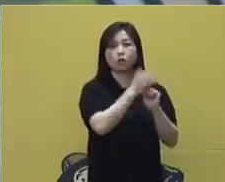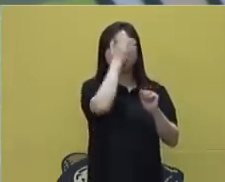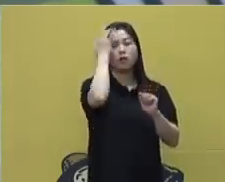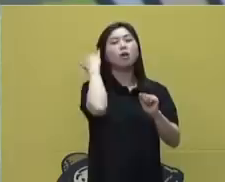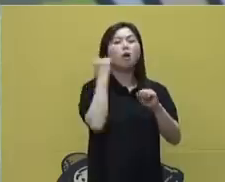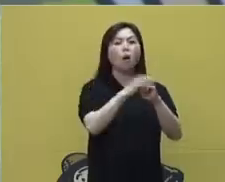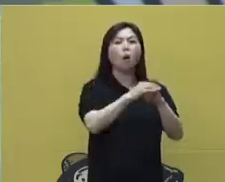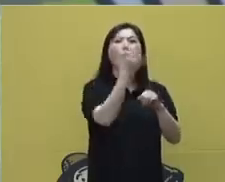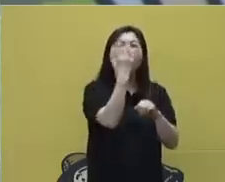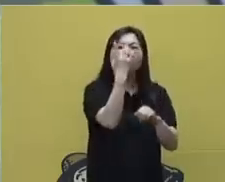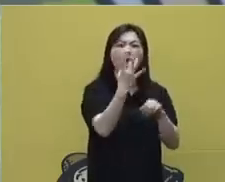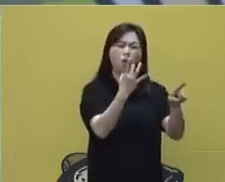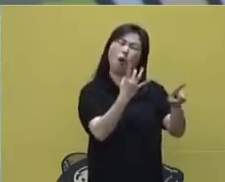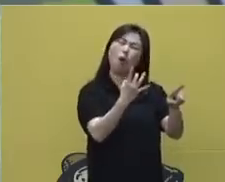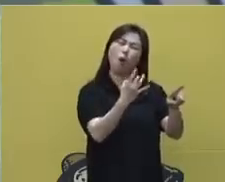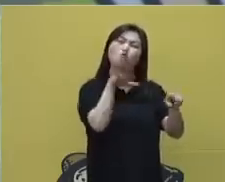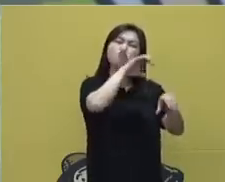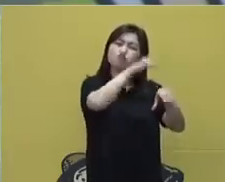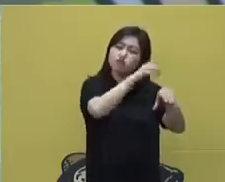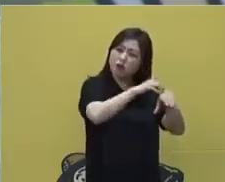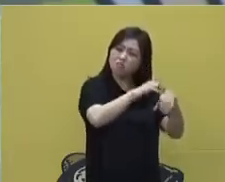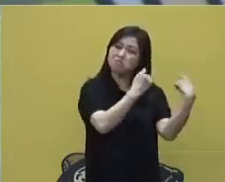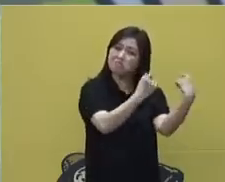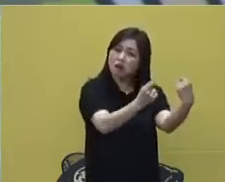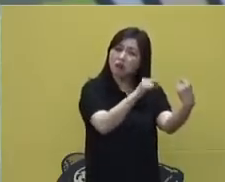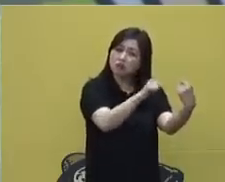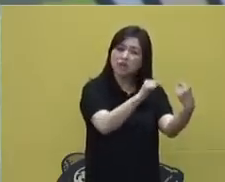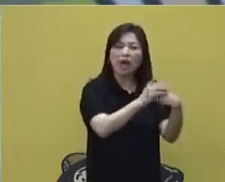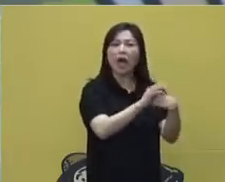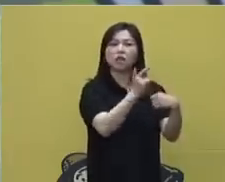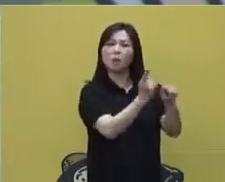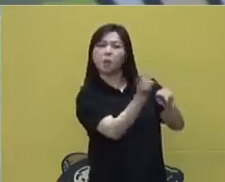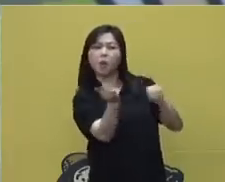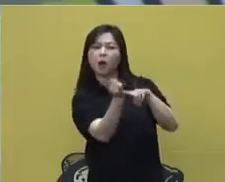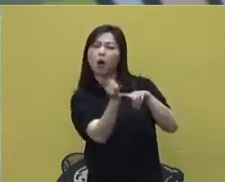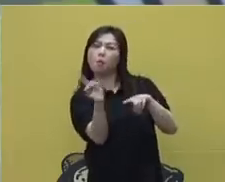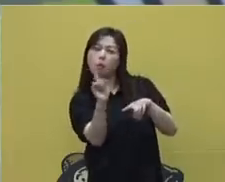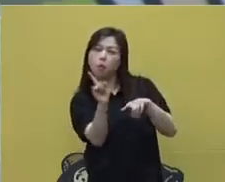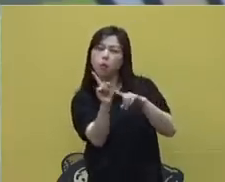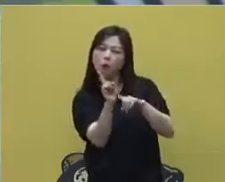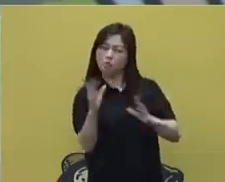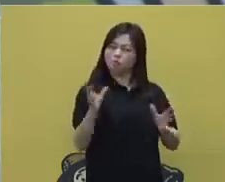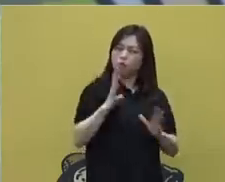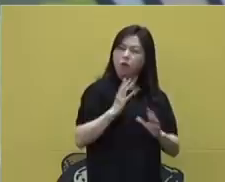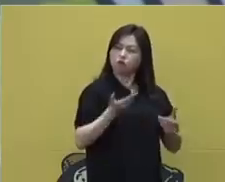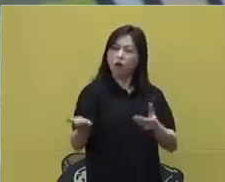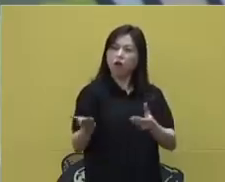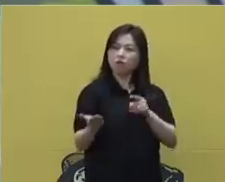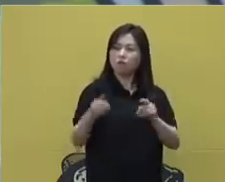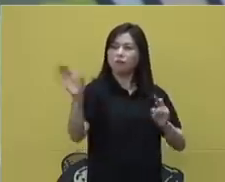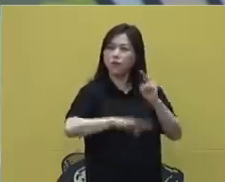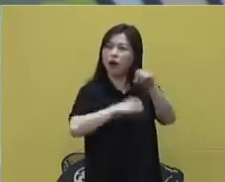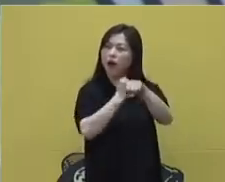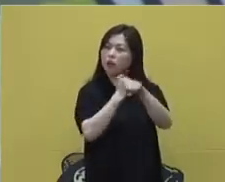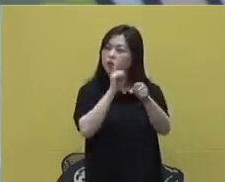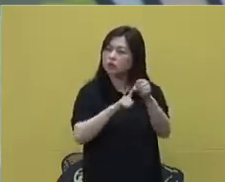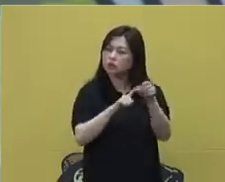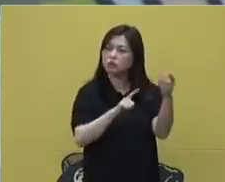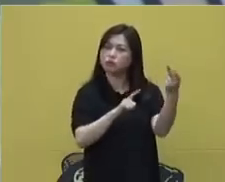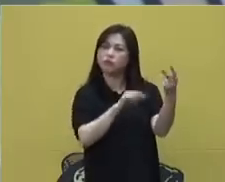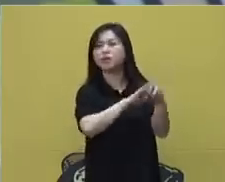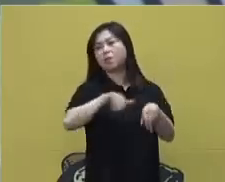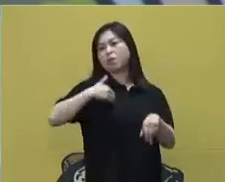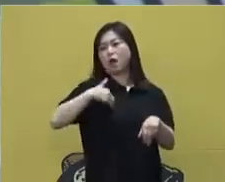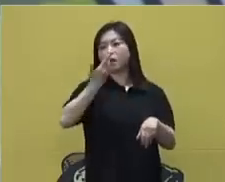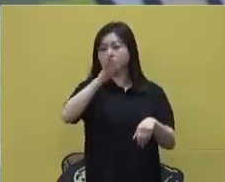이런 걸 기준을 삼아야 되는데 제가 볼 때는 비록 걱정스럽고 북한의 무기 능력이 강화되긴 했지만